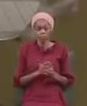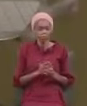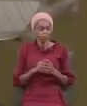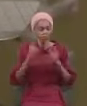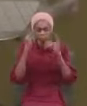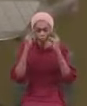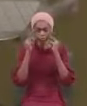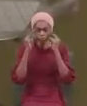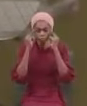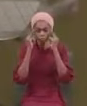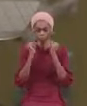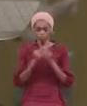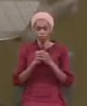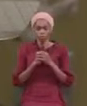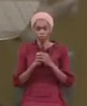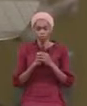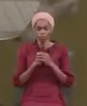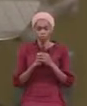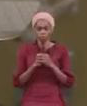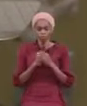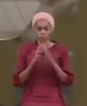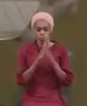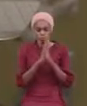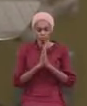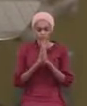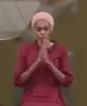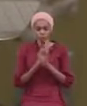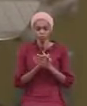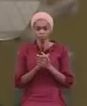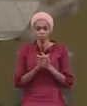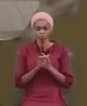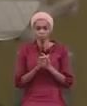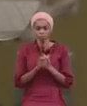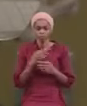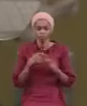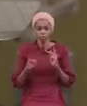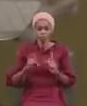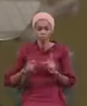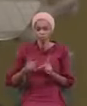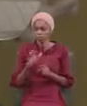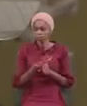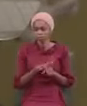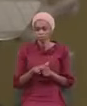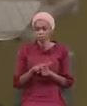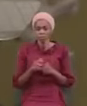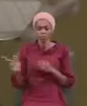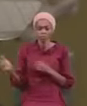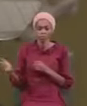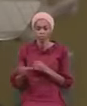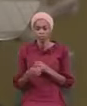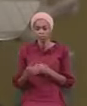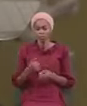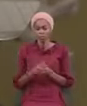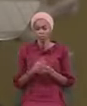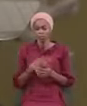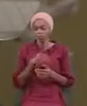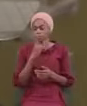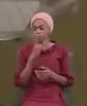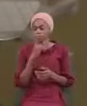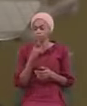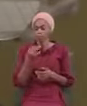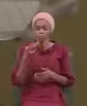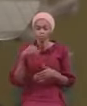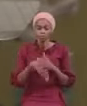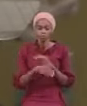l'intercation de Moïse pour tout le peuple mais pour la pleine restauration l'assurance pour entrer dans la terre promise